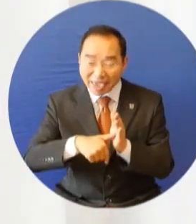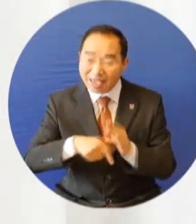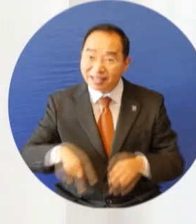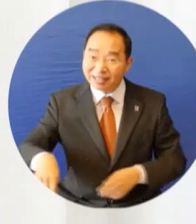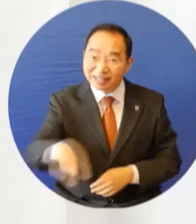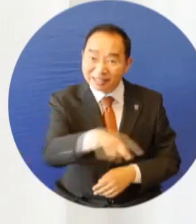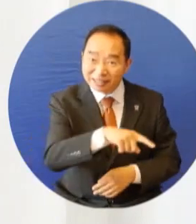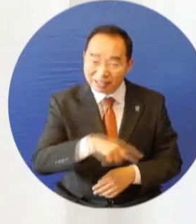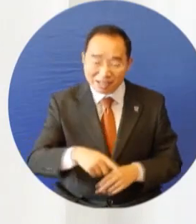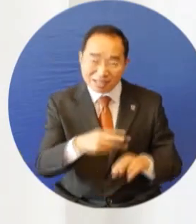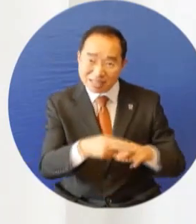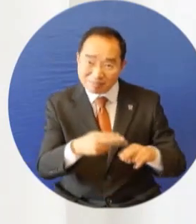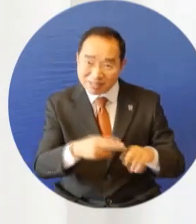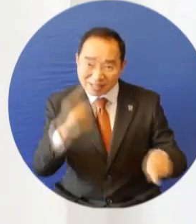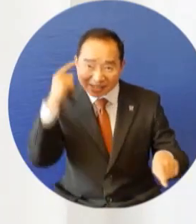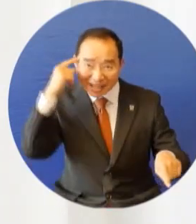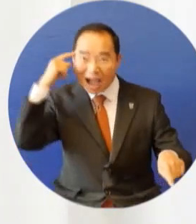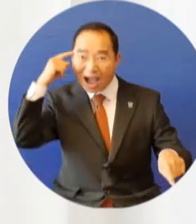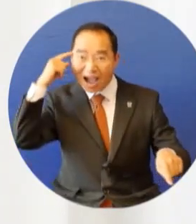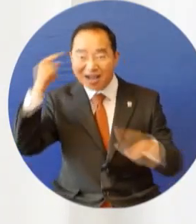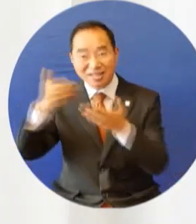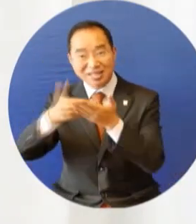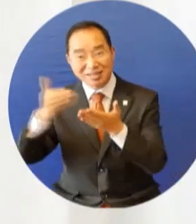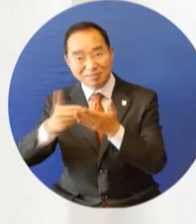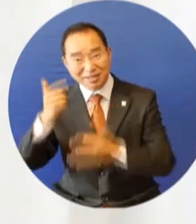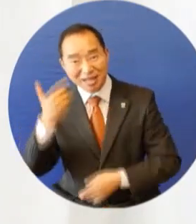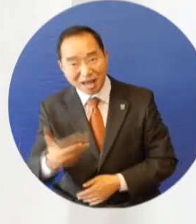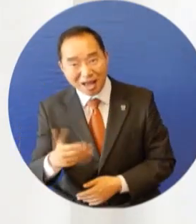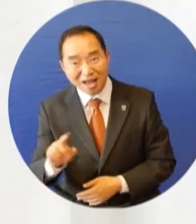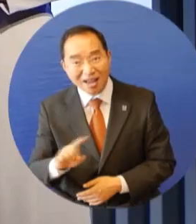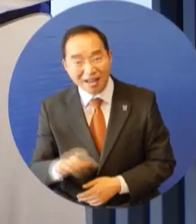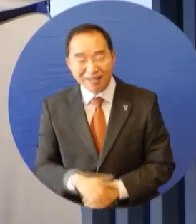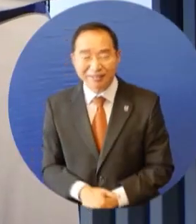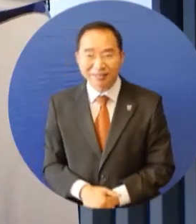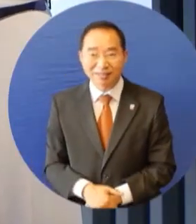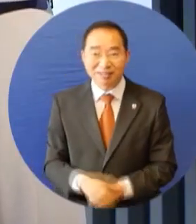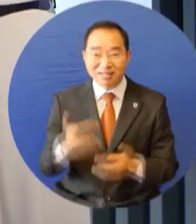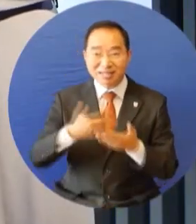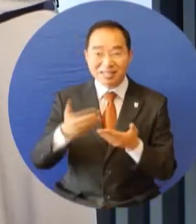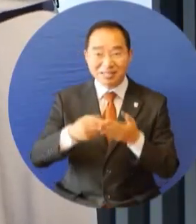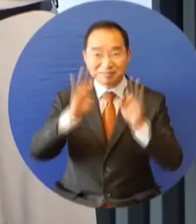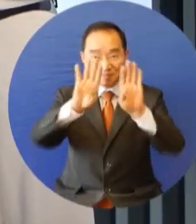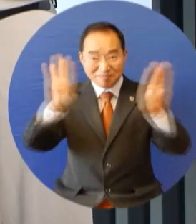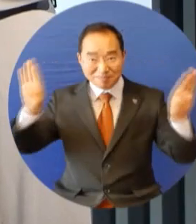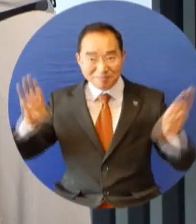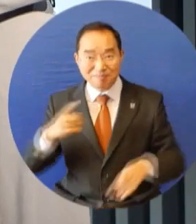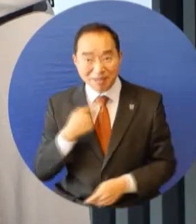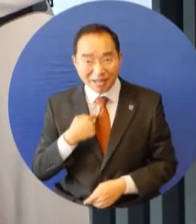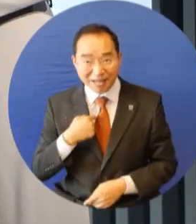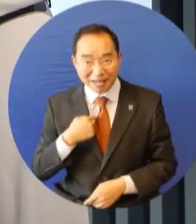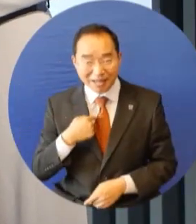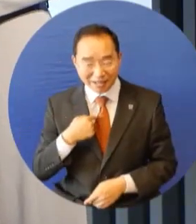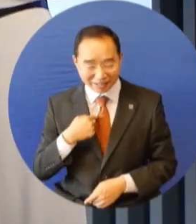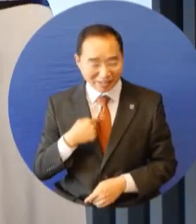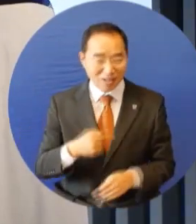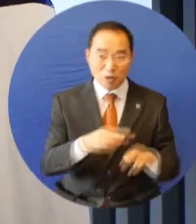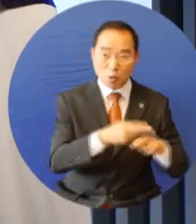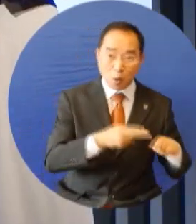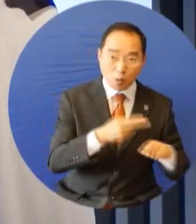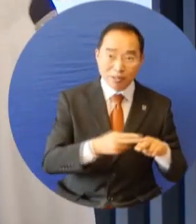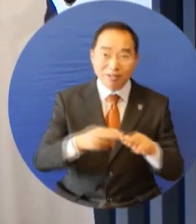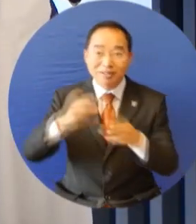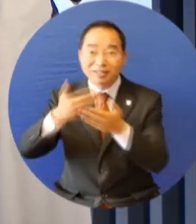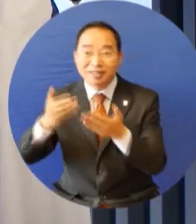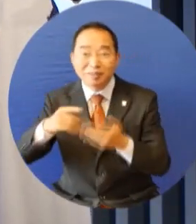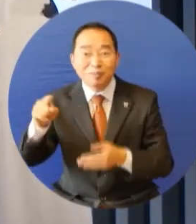때도 자연의 음식에서 영감을 받으시는지 궁금합니다. 네, 전시회를 하신 걸로 알고 있는데 네네.